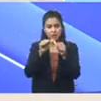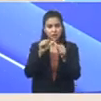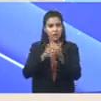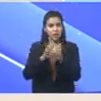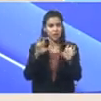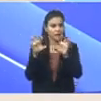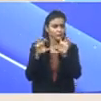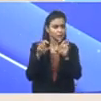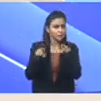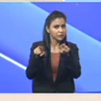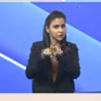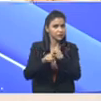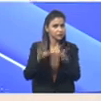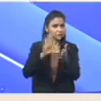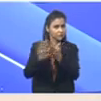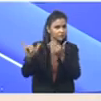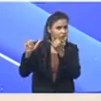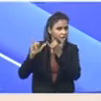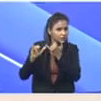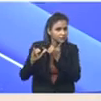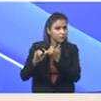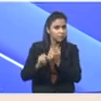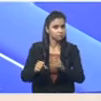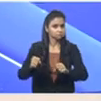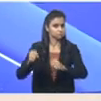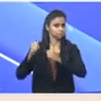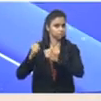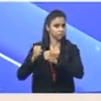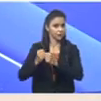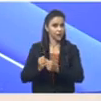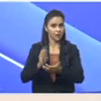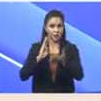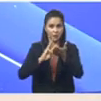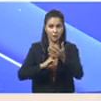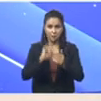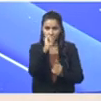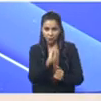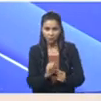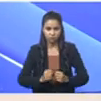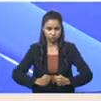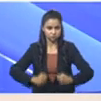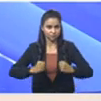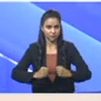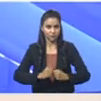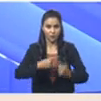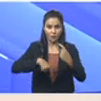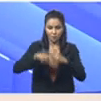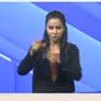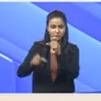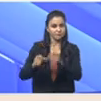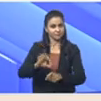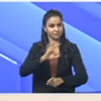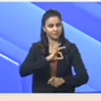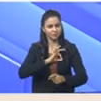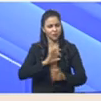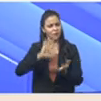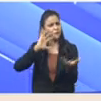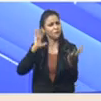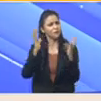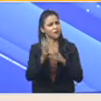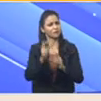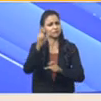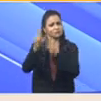सीरियल्स कृष्णा, हनुमान, मोटू पतलू के चाहने वाले भी दुनिया भर में